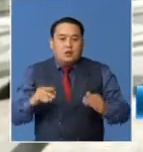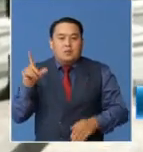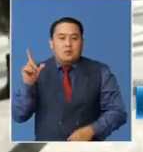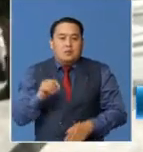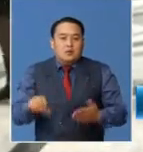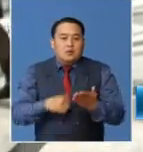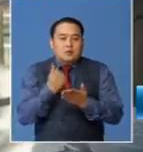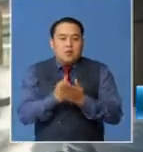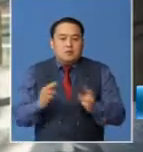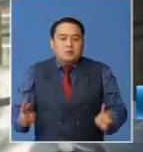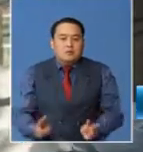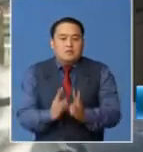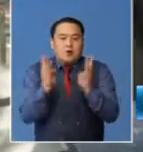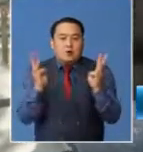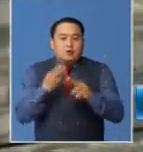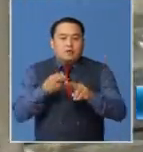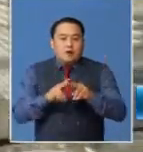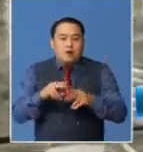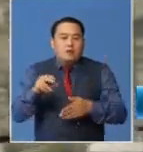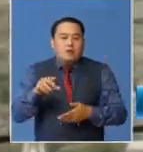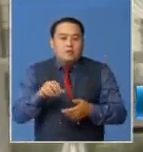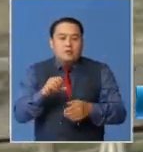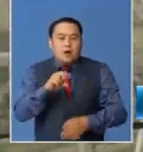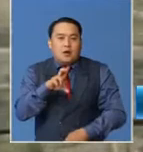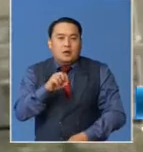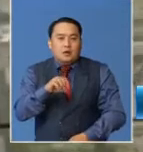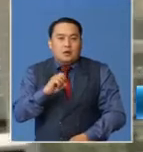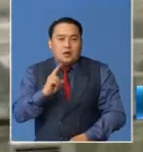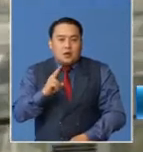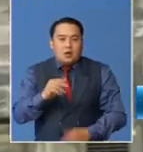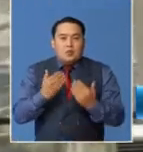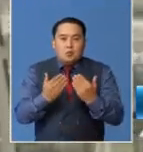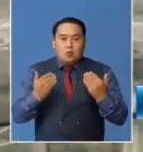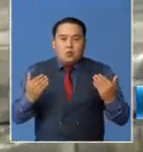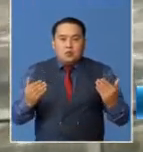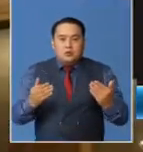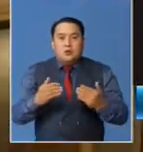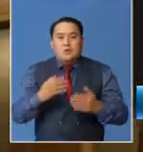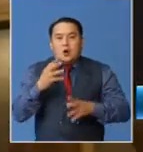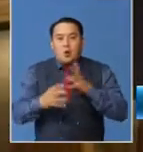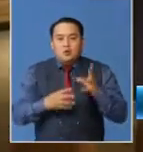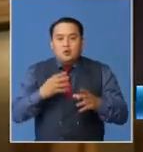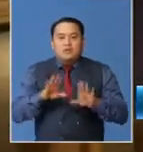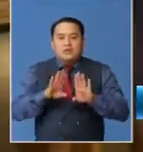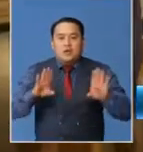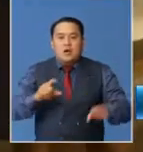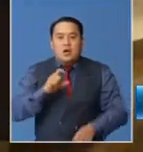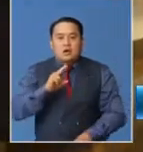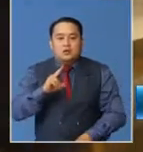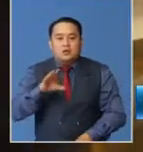посетили главные достопримечательности столицы, как монумент Байтерек, Национальный музей страны, павильоны международной